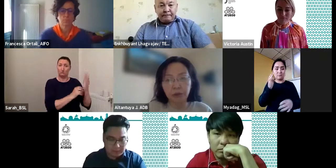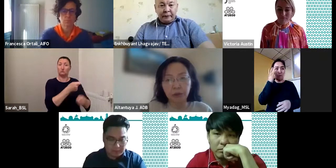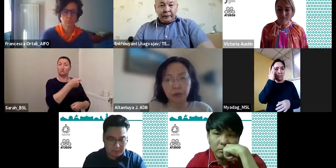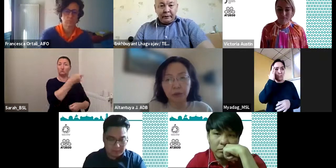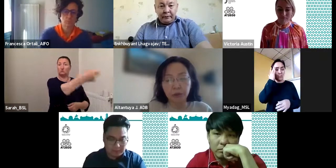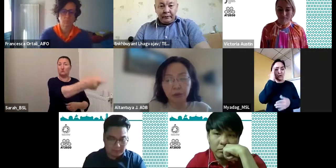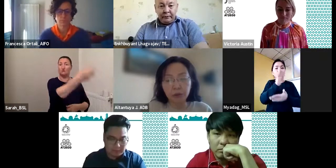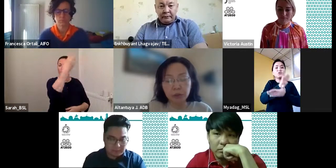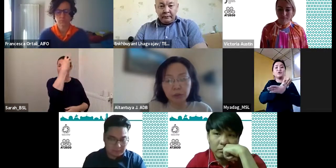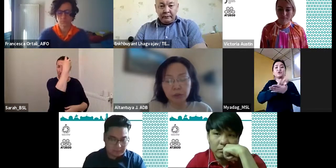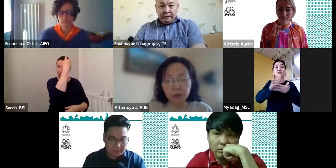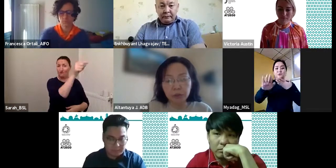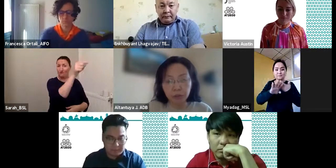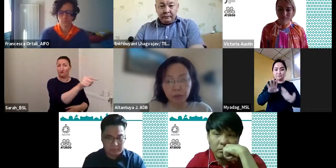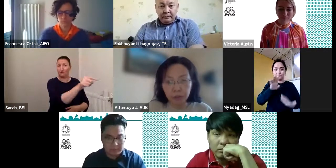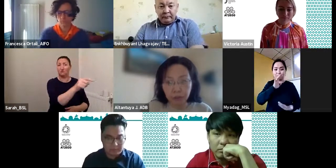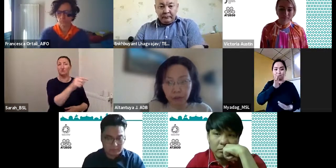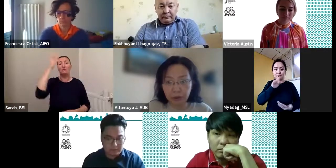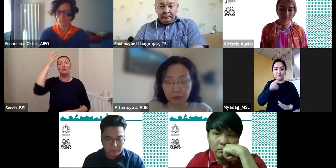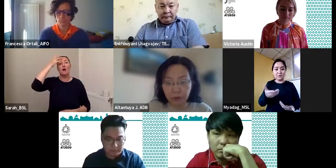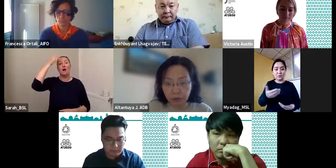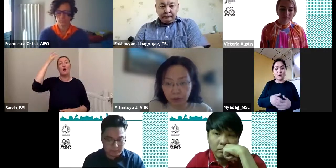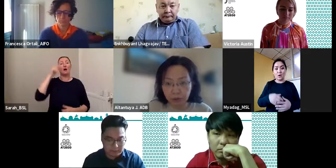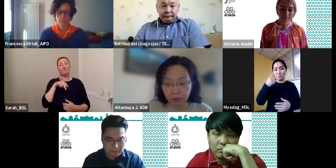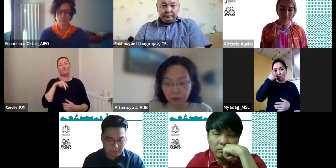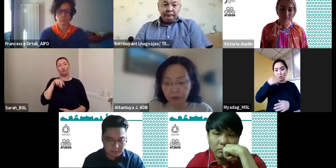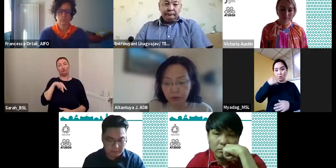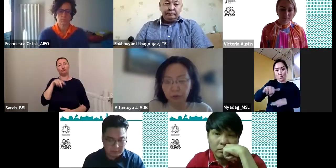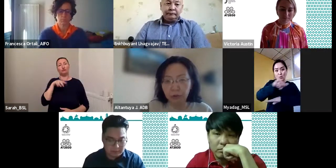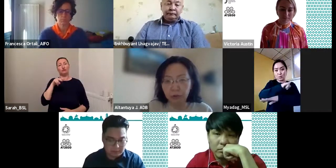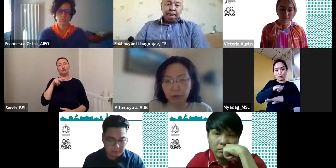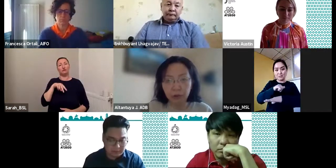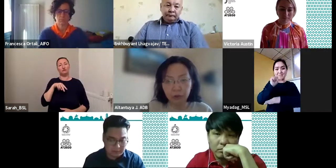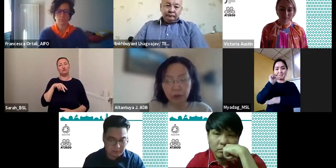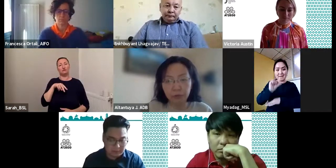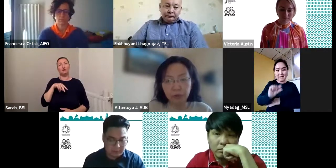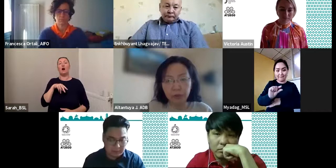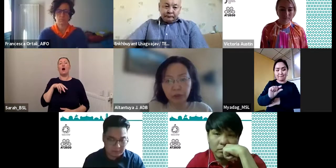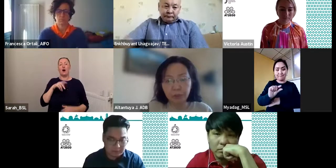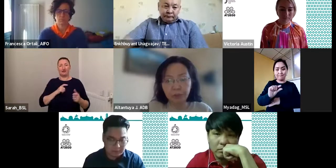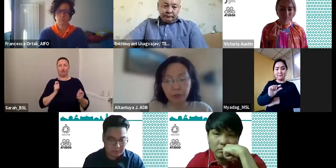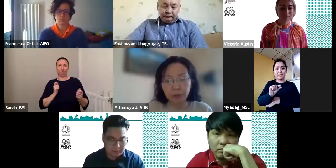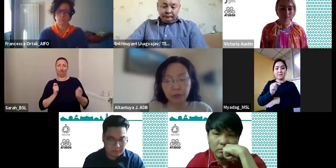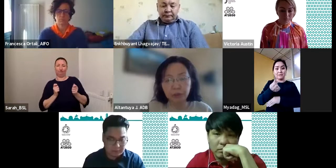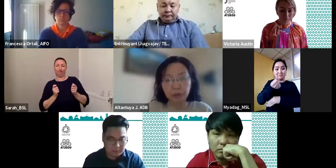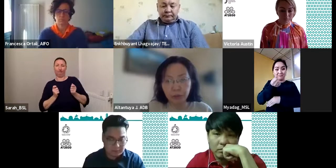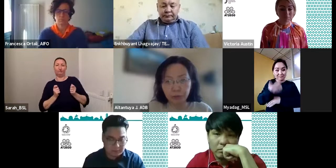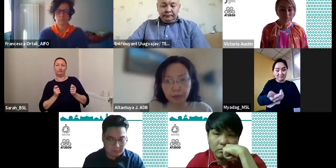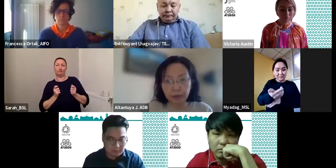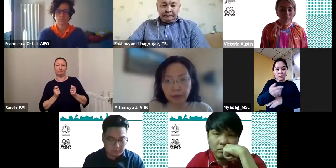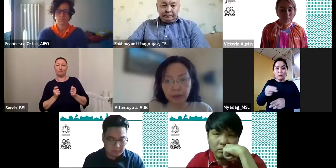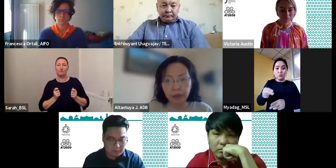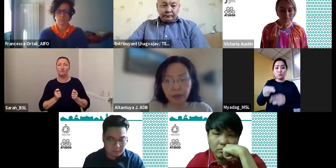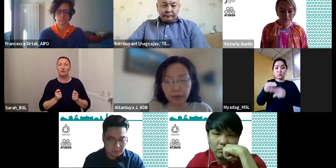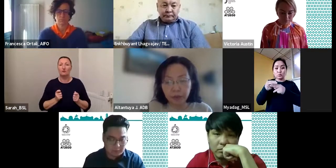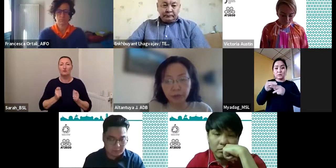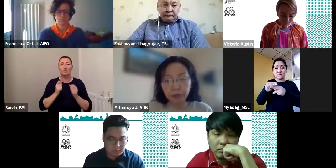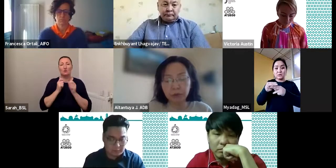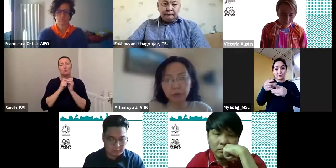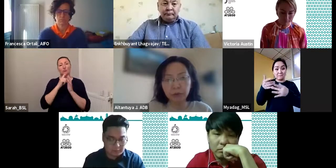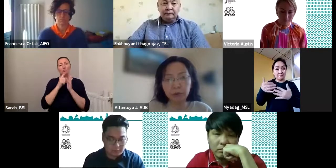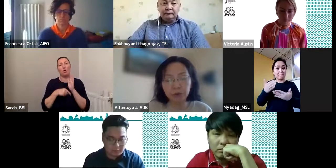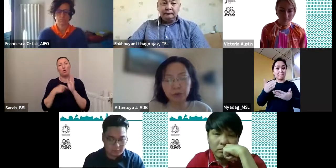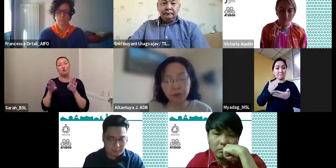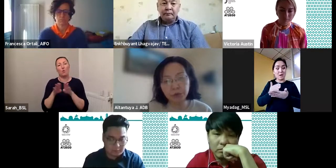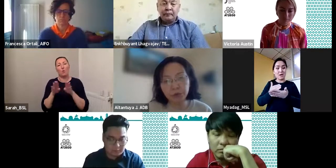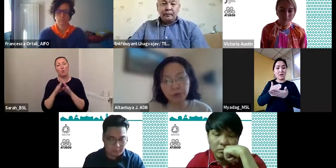бодлого. Манай улсын зүгээс одоо хямдралтай бөгөөд нөхцөлтөө олгодог тодорхой хэмжээний туслах хэрэгслүүд бол байдаг. Тэгэхээр энэ нь бол